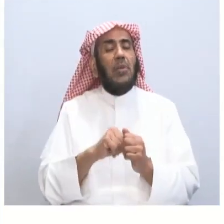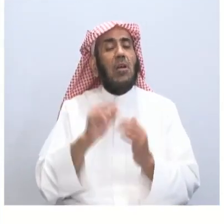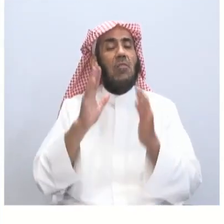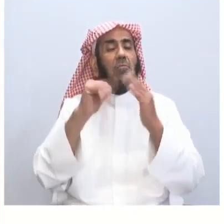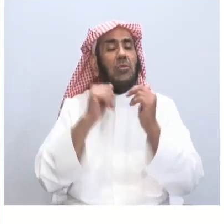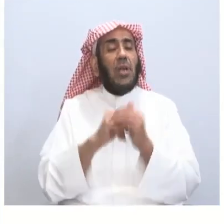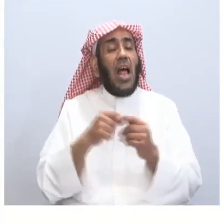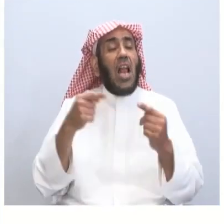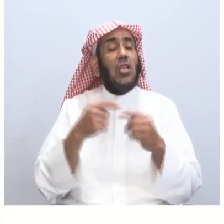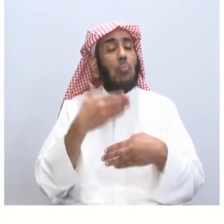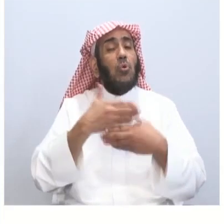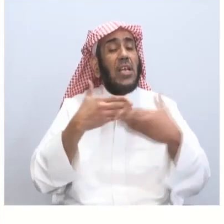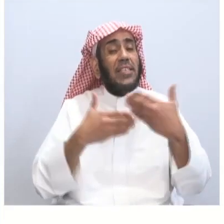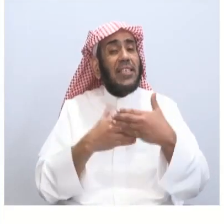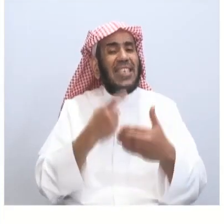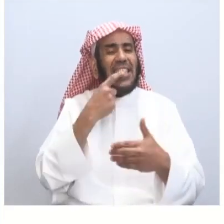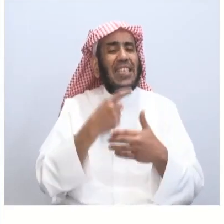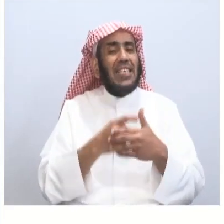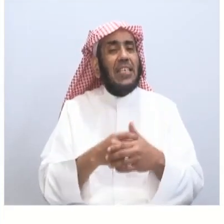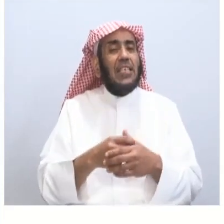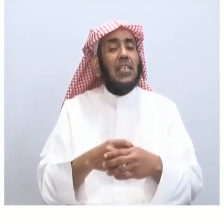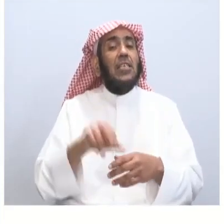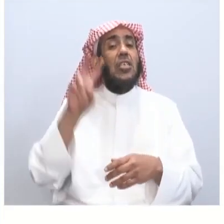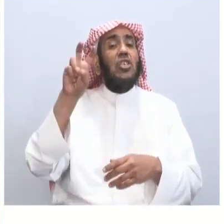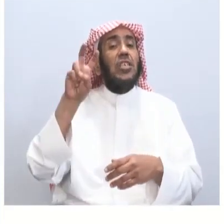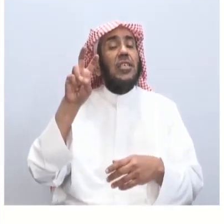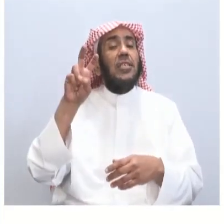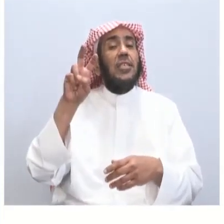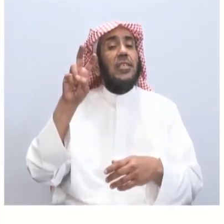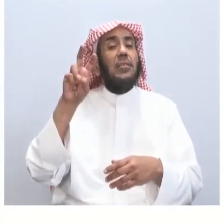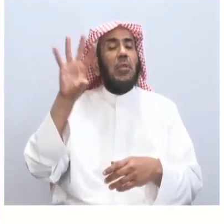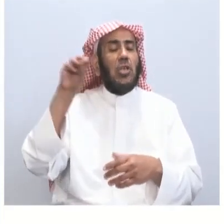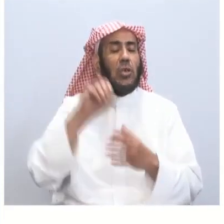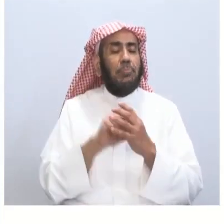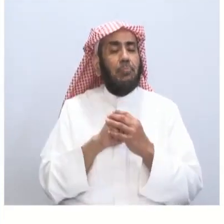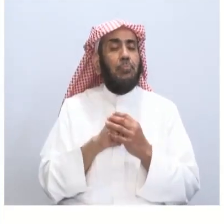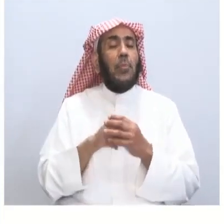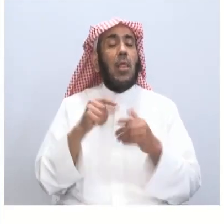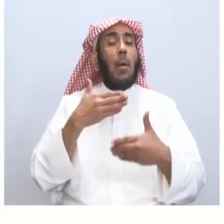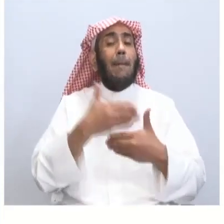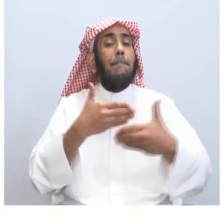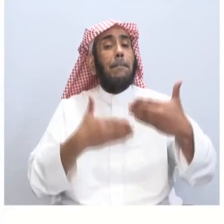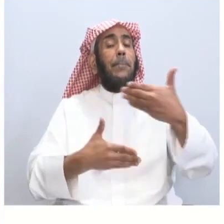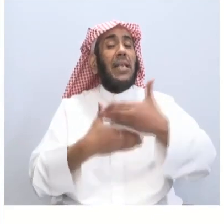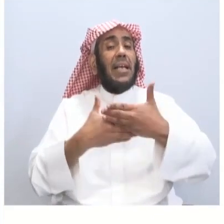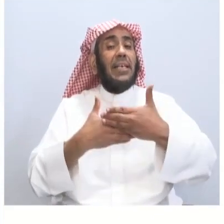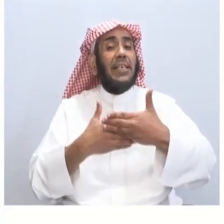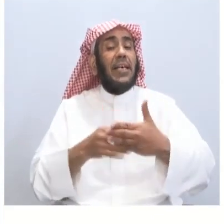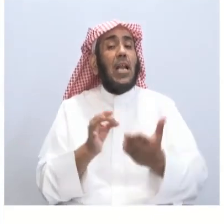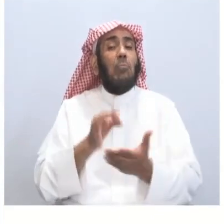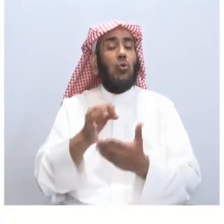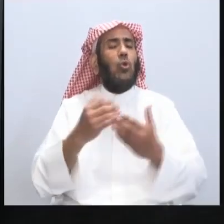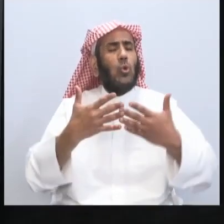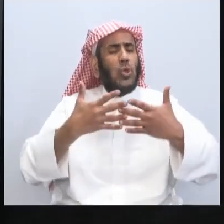مصر التي بنيت سنه 20 من الهجره هذا ابناء المدن